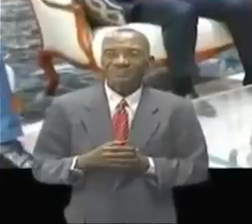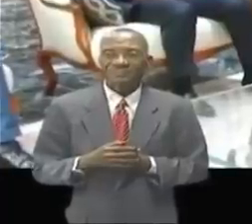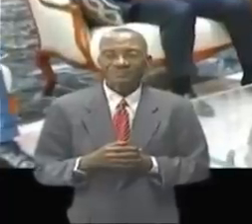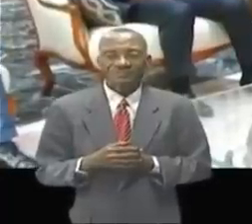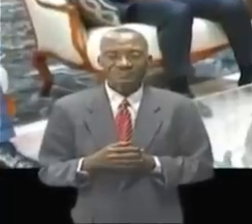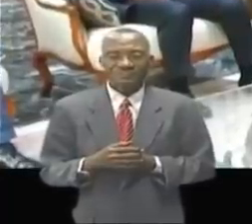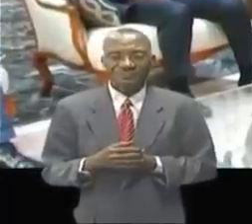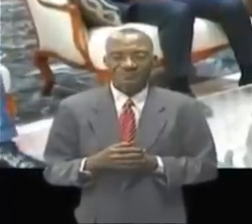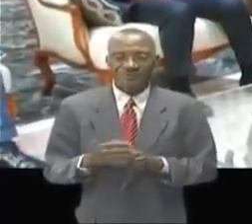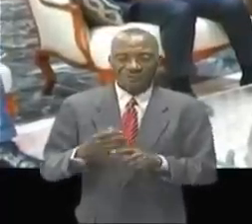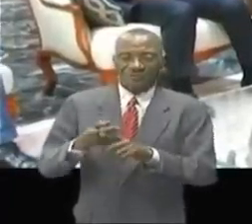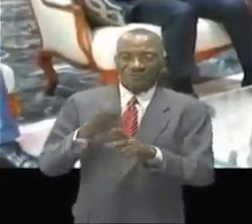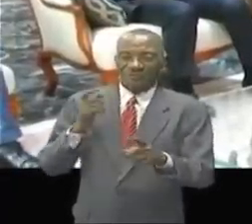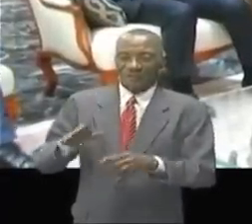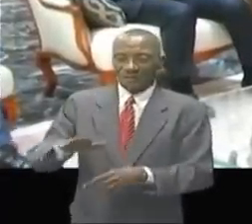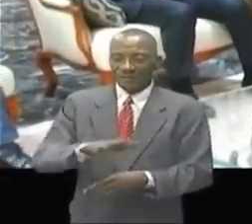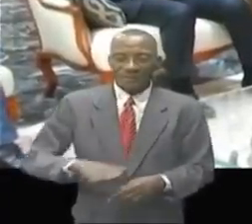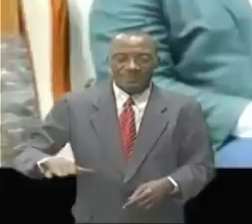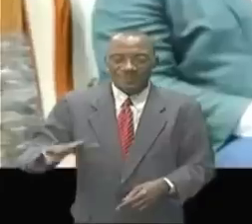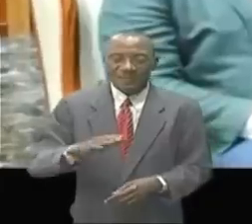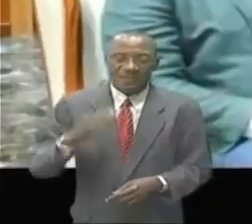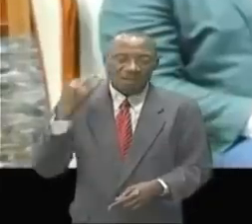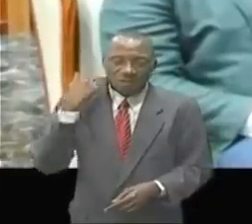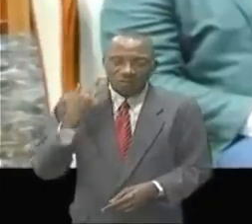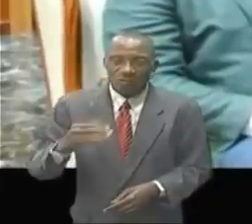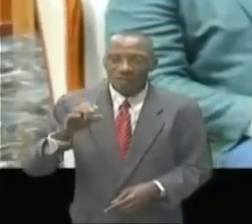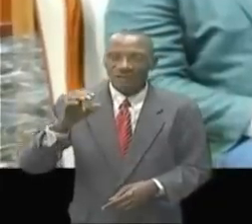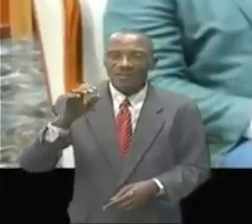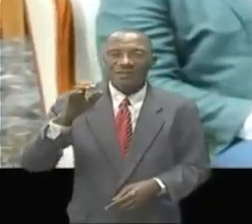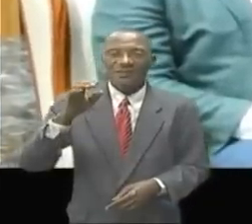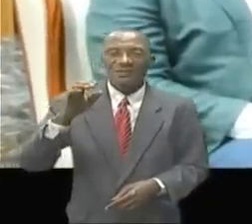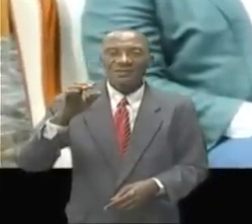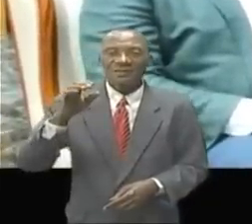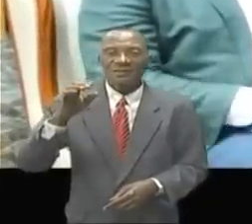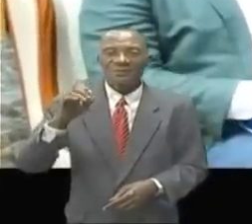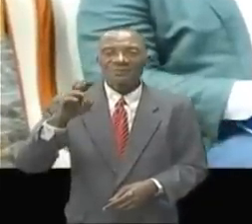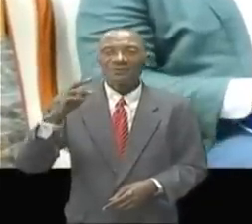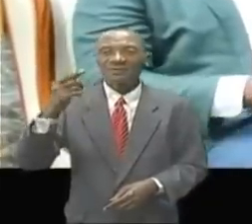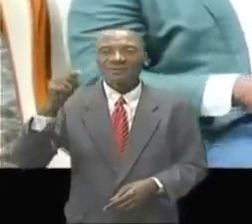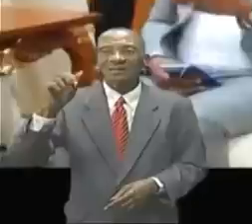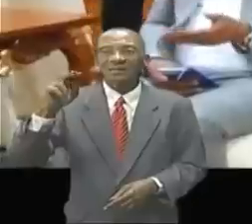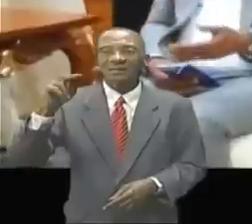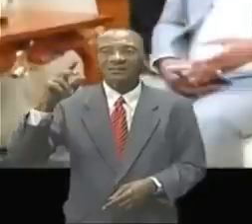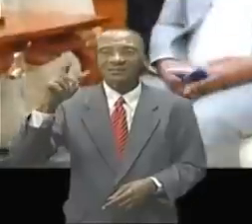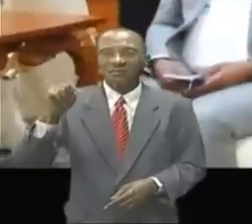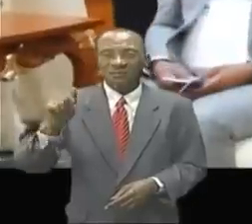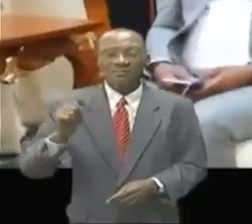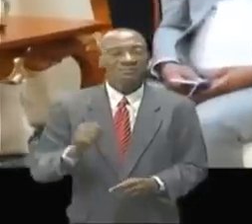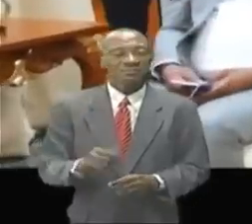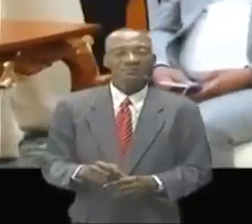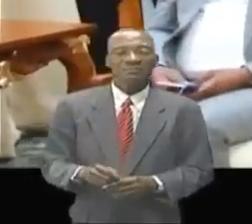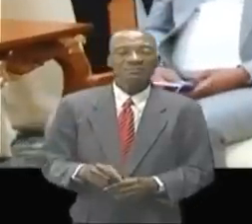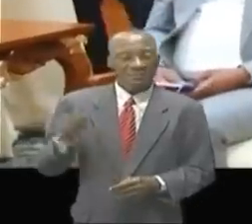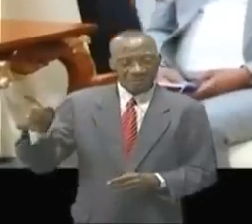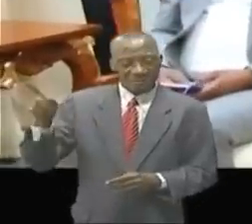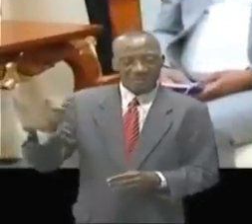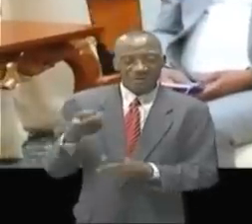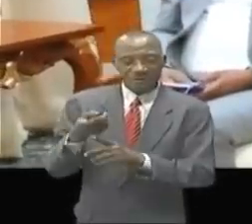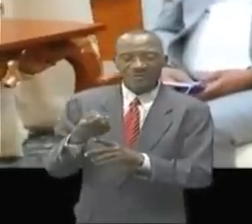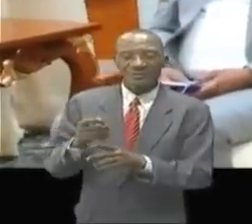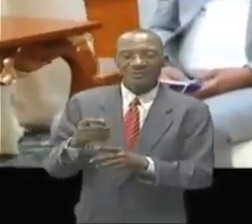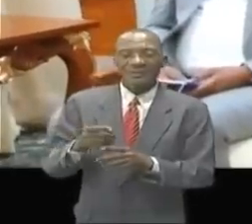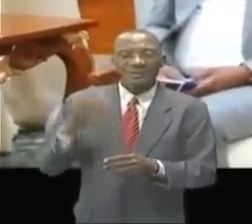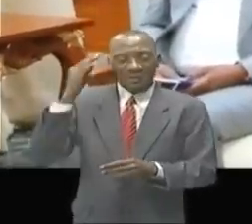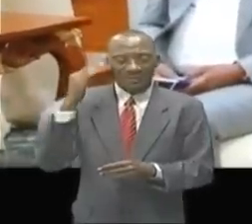En provenance de l'Ouganda, où il a été dépêché à la demande de Kampala pour savoir la position de ce pays dans la crise sécuritaire dans l'est de la RDC, le ministre